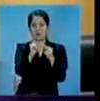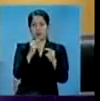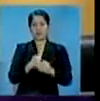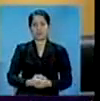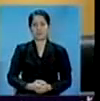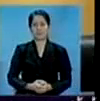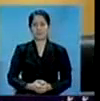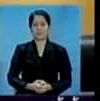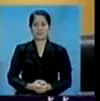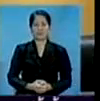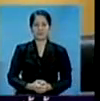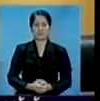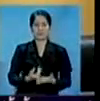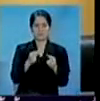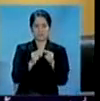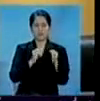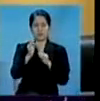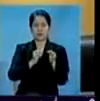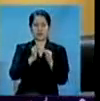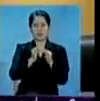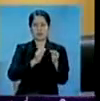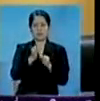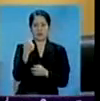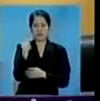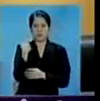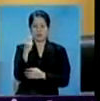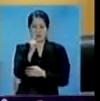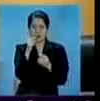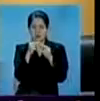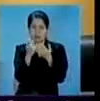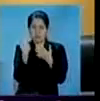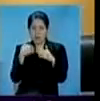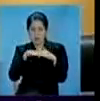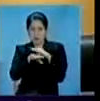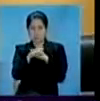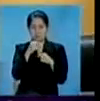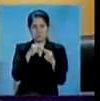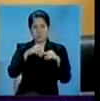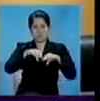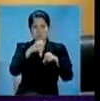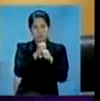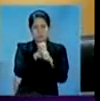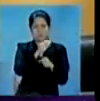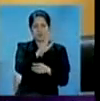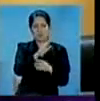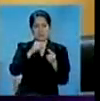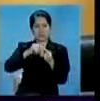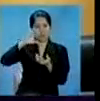จะชี้ให้เห็นว่ามีการลับลมคมในการทำงานของเจ้าหน้า